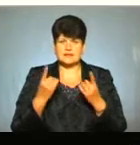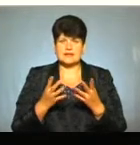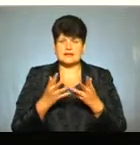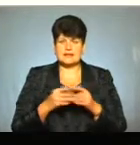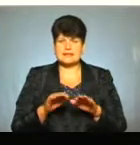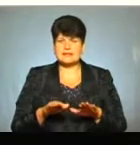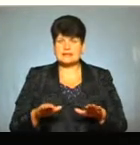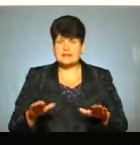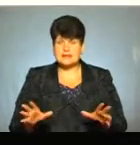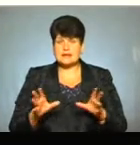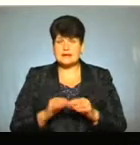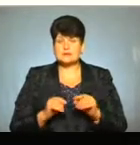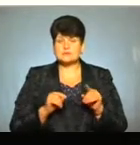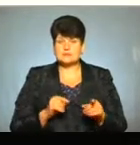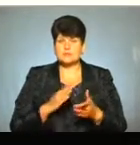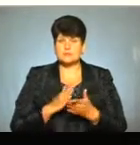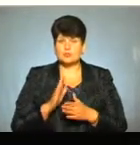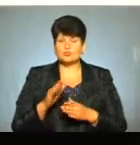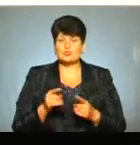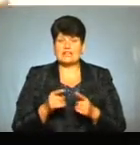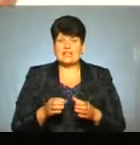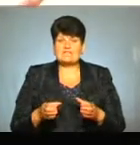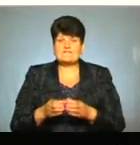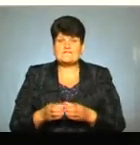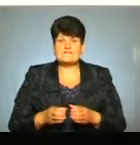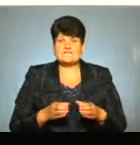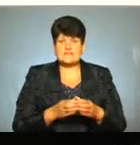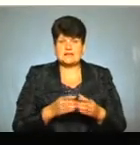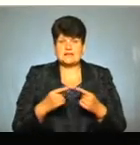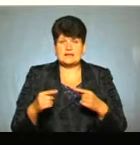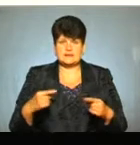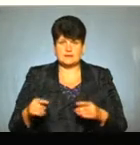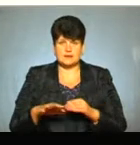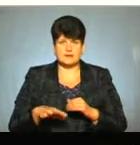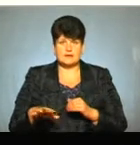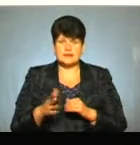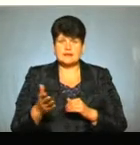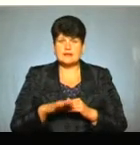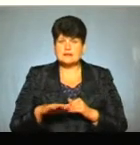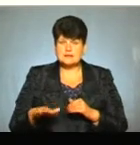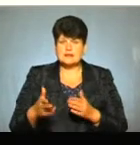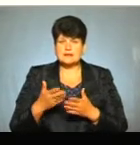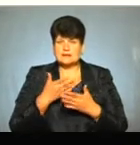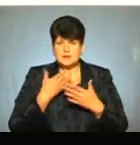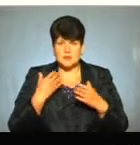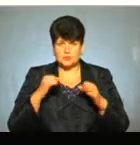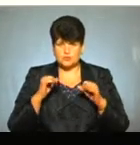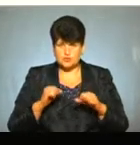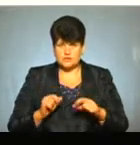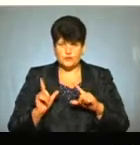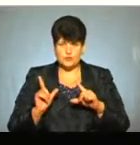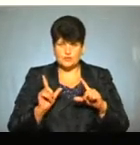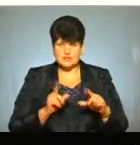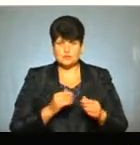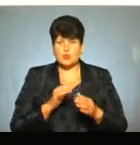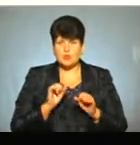кількість дітей, і разом з тим мали би бути філії його на ті чи інші території, де діти, які не мають можливості